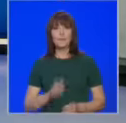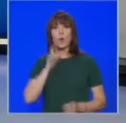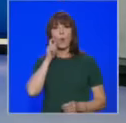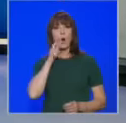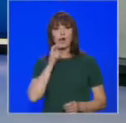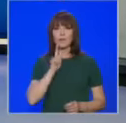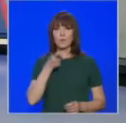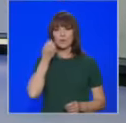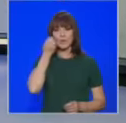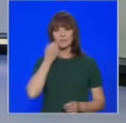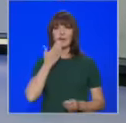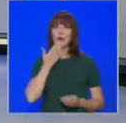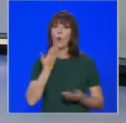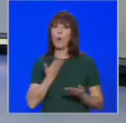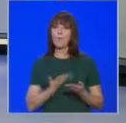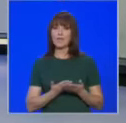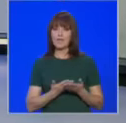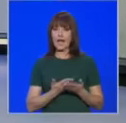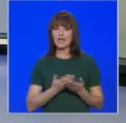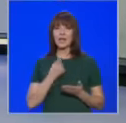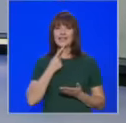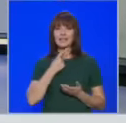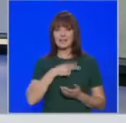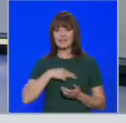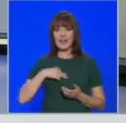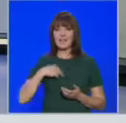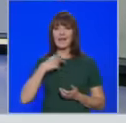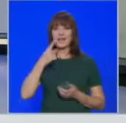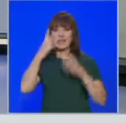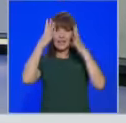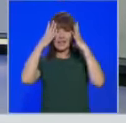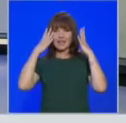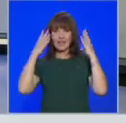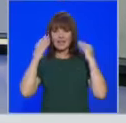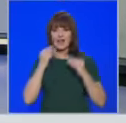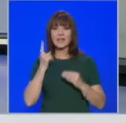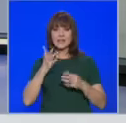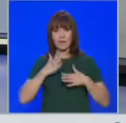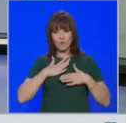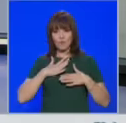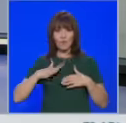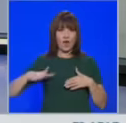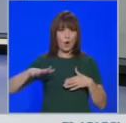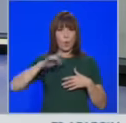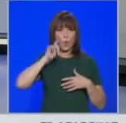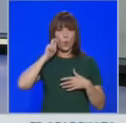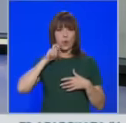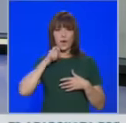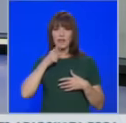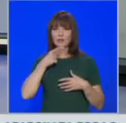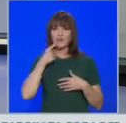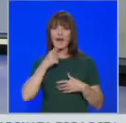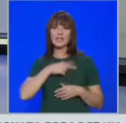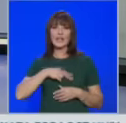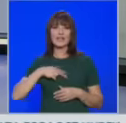Украина ще може да използва обещаните от Дания и Нидерландия изтребители F-16 само на собствената си територия. Това обяви датският